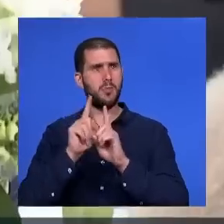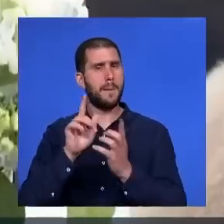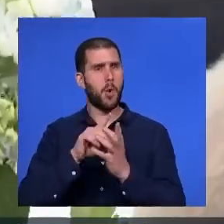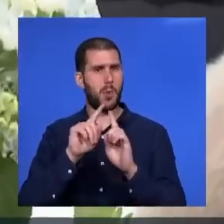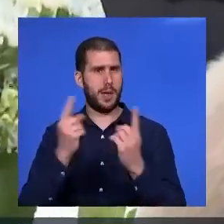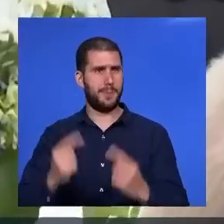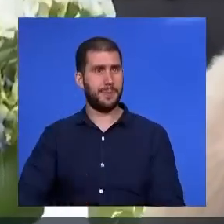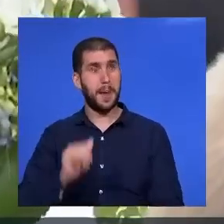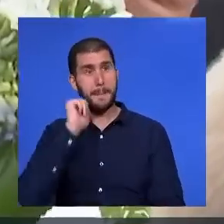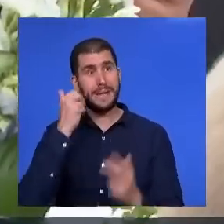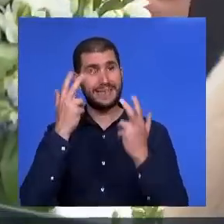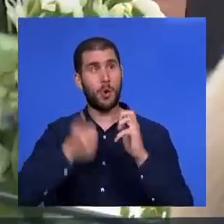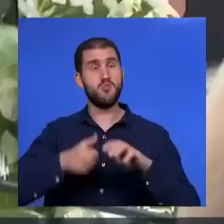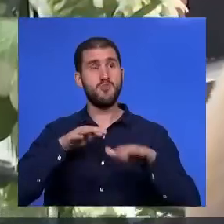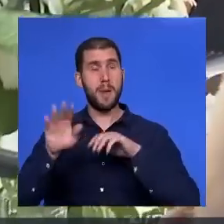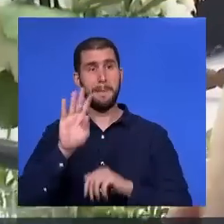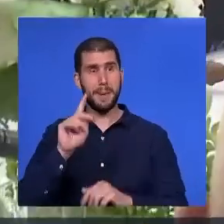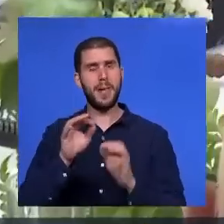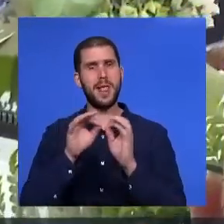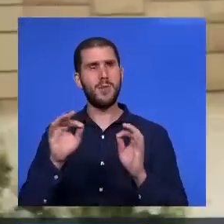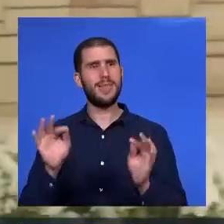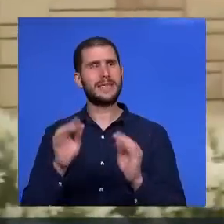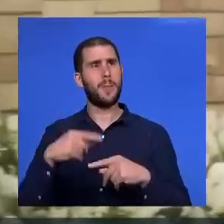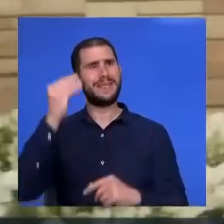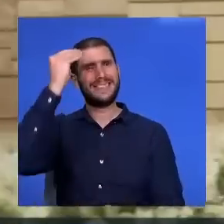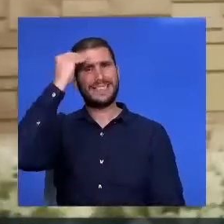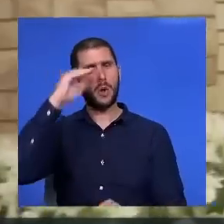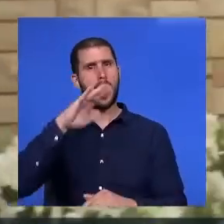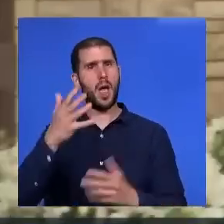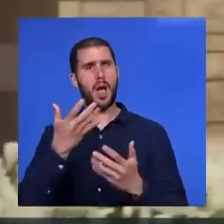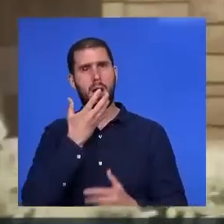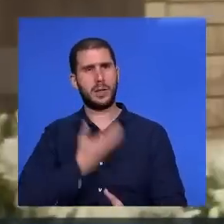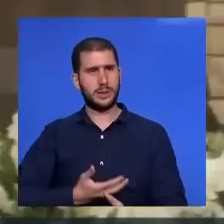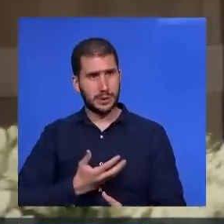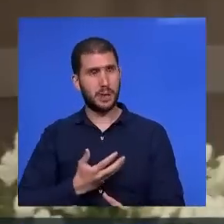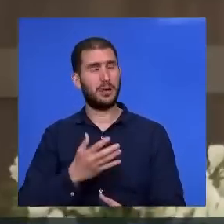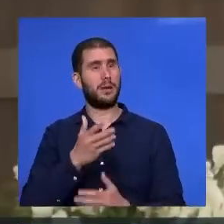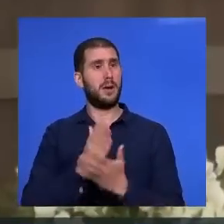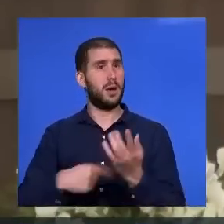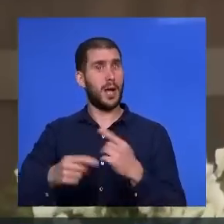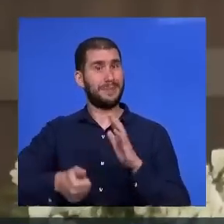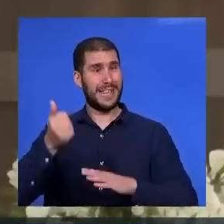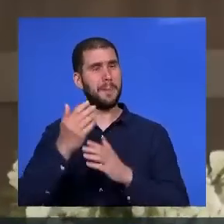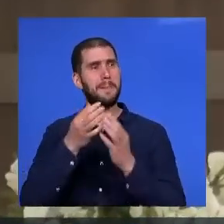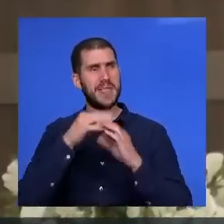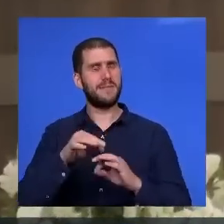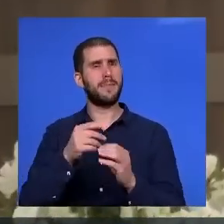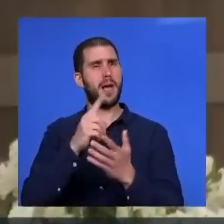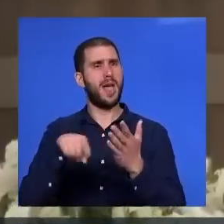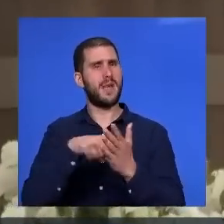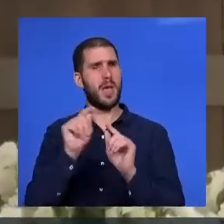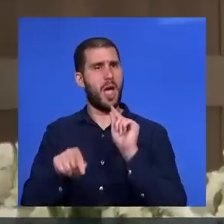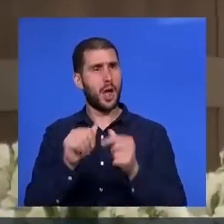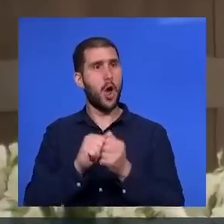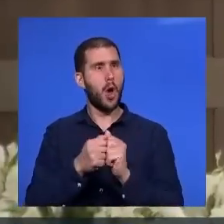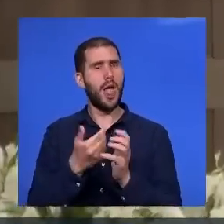אחרים. מחר צפוי ראש הממשלה נתניהו לפתוח את טקסי יום הזיכרון בהר הרצל. מקצת מסריו מעדיפים כבר עכשיו לבטל את הגעתם או